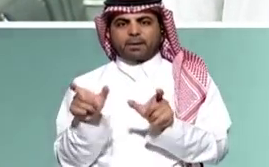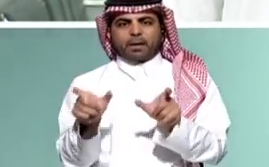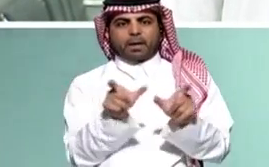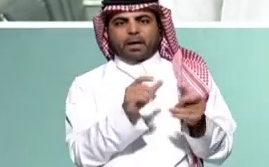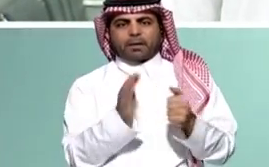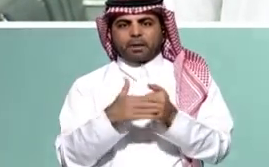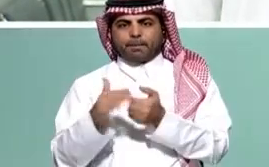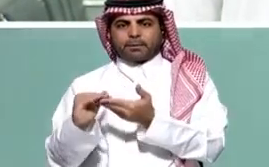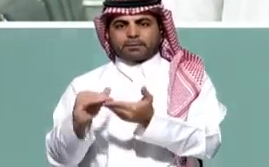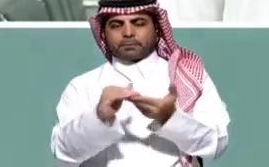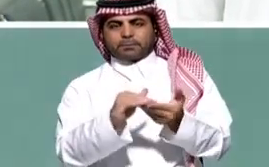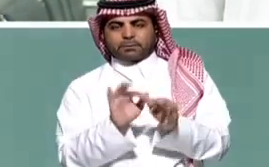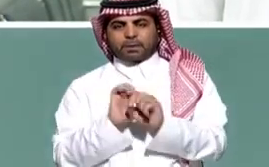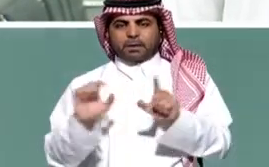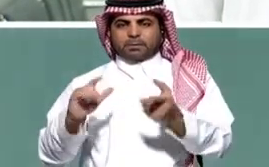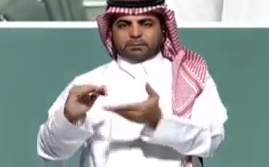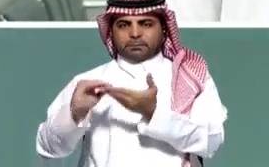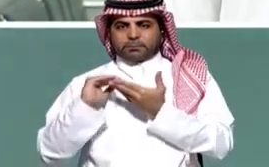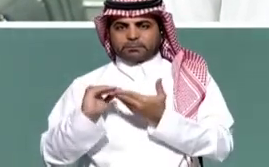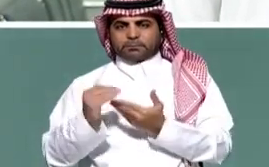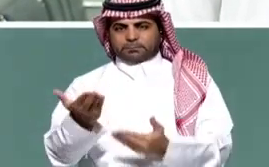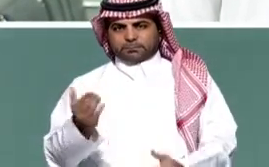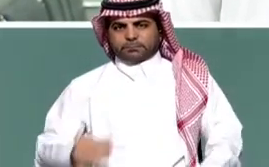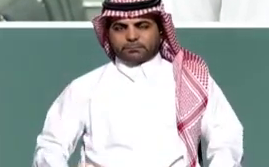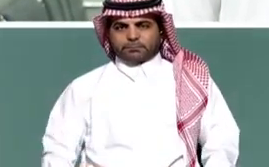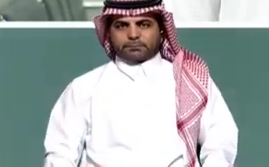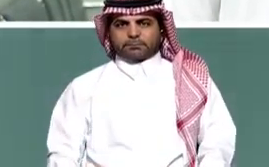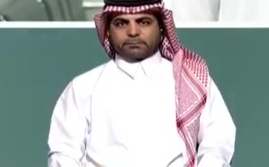والخدمات المقدمة لديكم؟ ضعنا في الصورة.